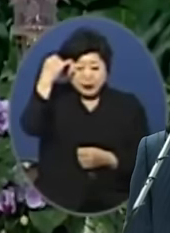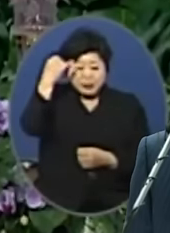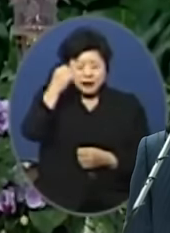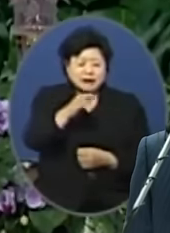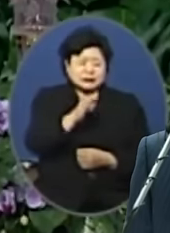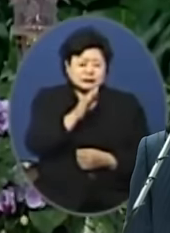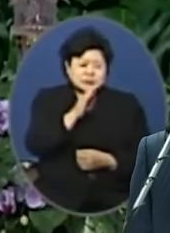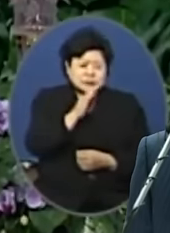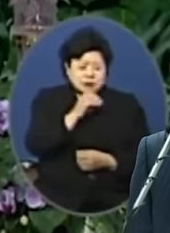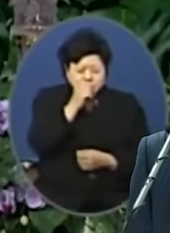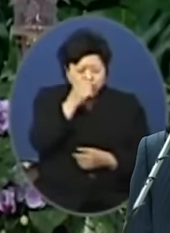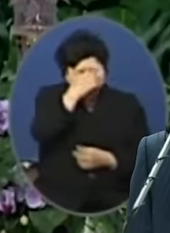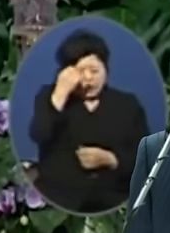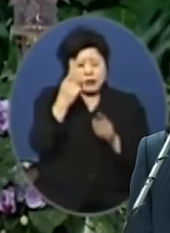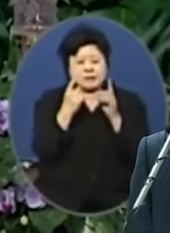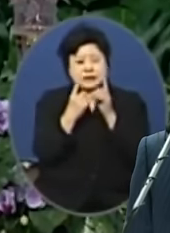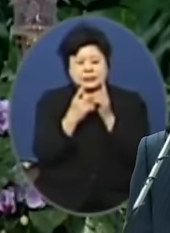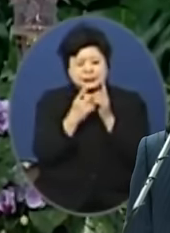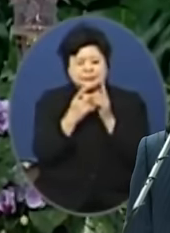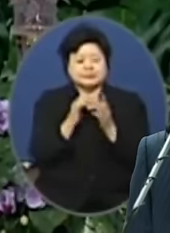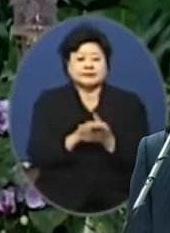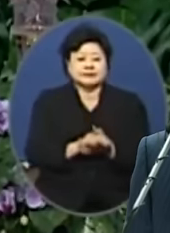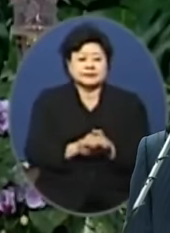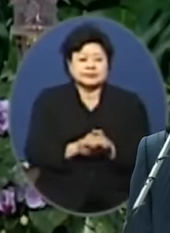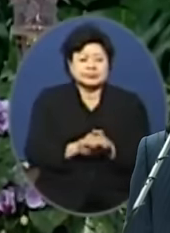참 좋은 할머니였어요.